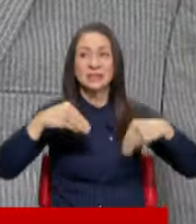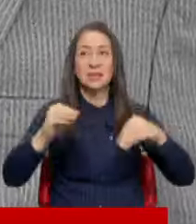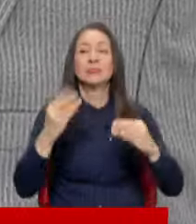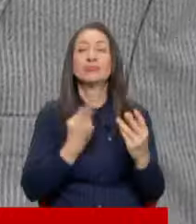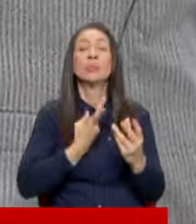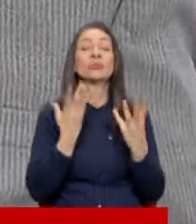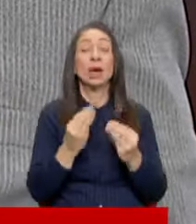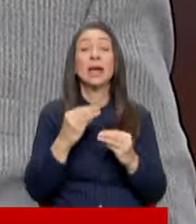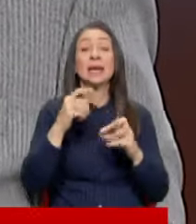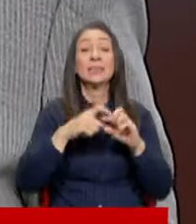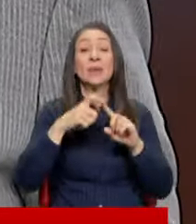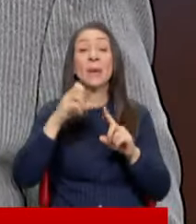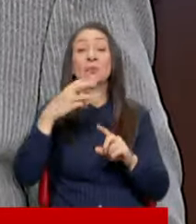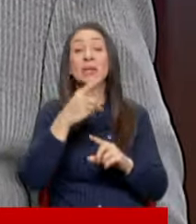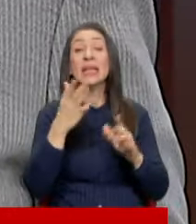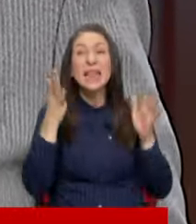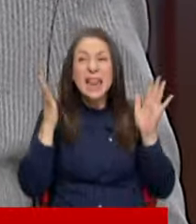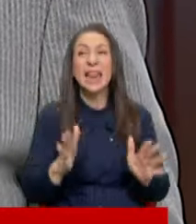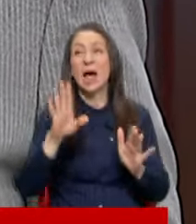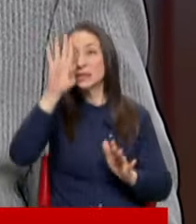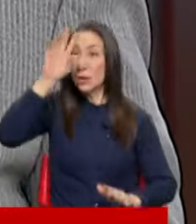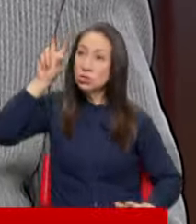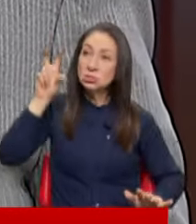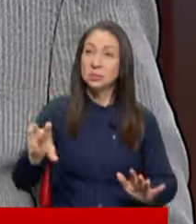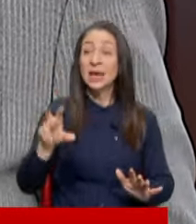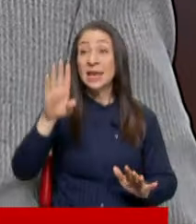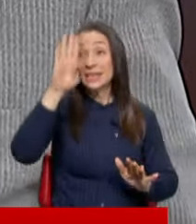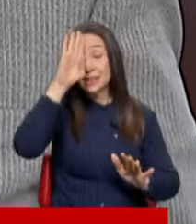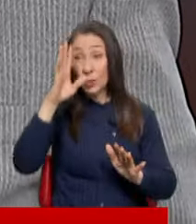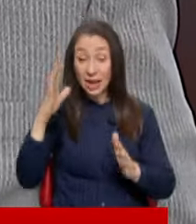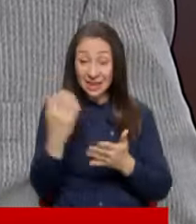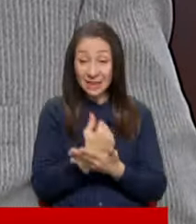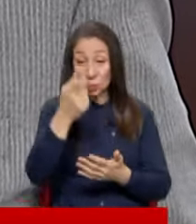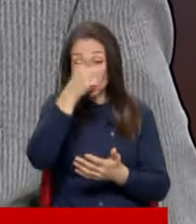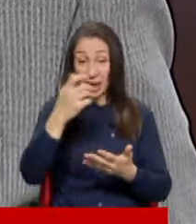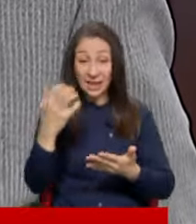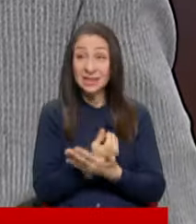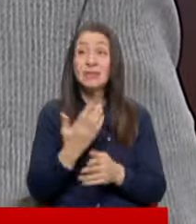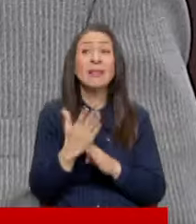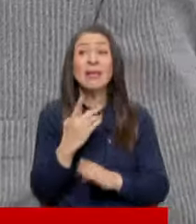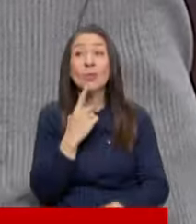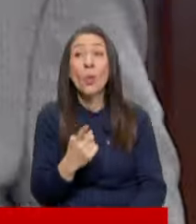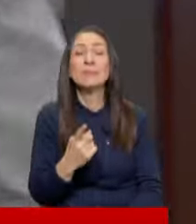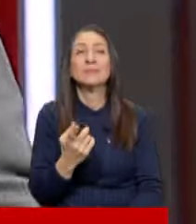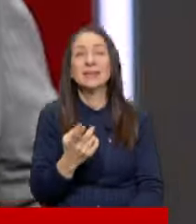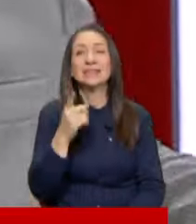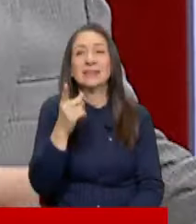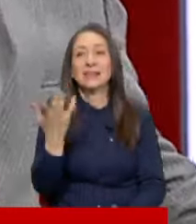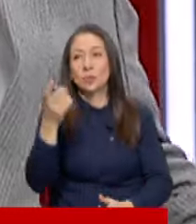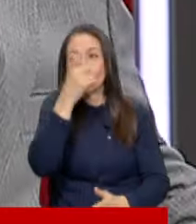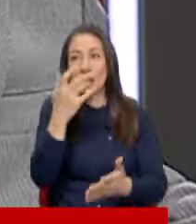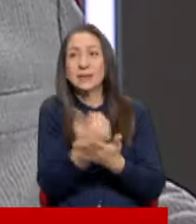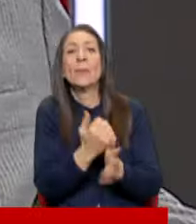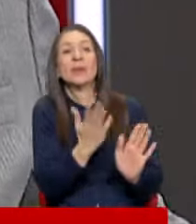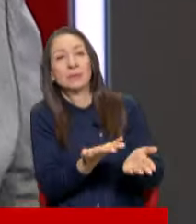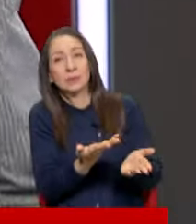Mesela Recep Tayyip Erdoğan niye illa İstanbul diyor İstanbul'u kazanan Türkiye'yi kazanır niye diyor yani Sen zaten Türkiye'yi